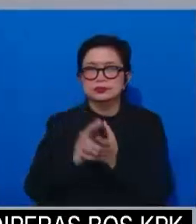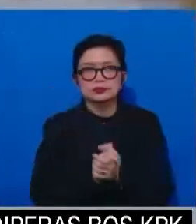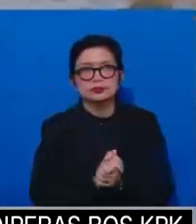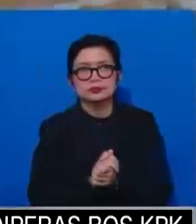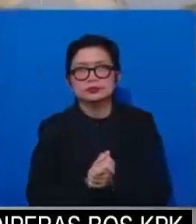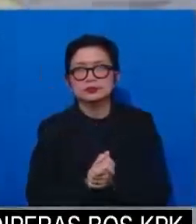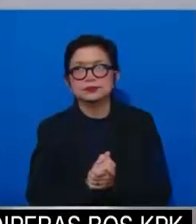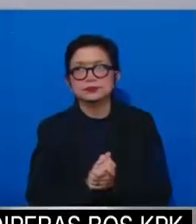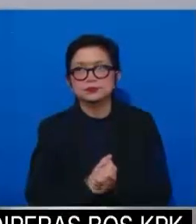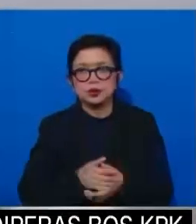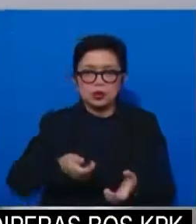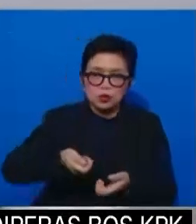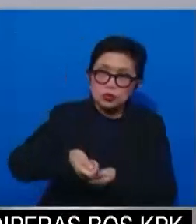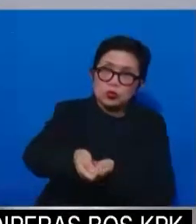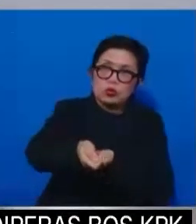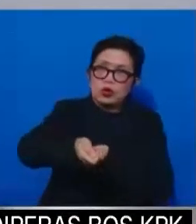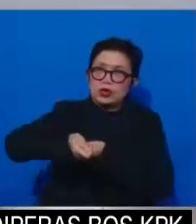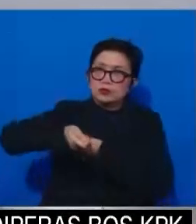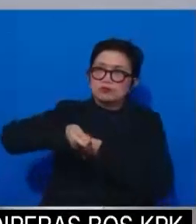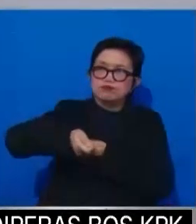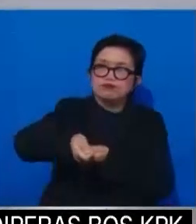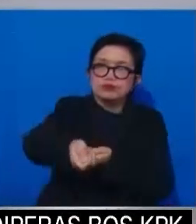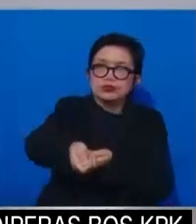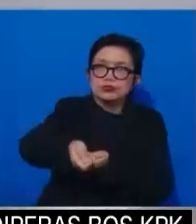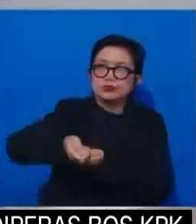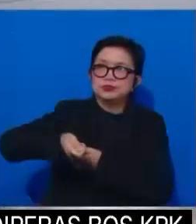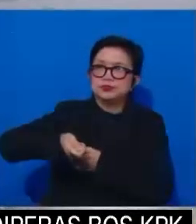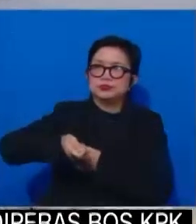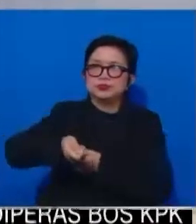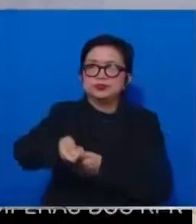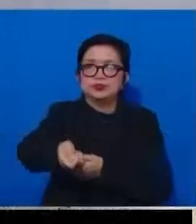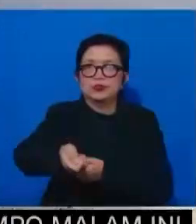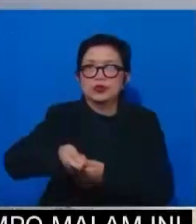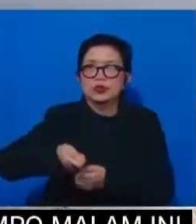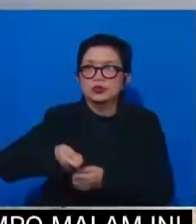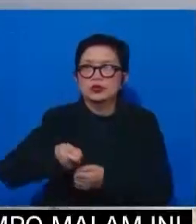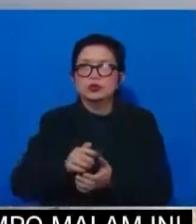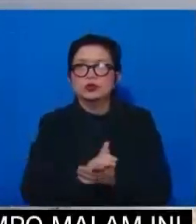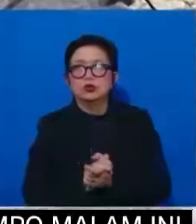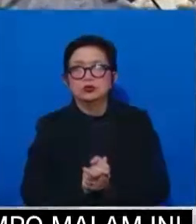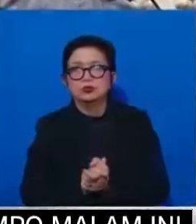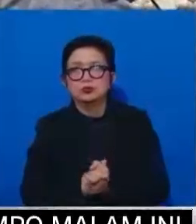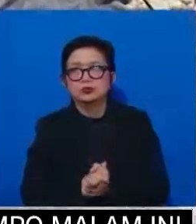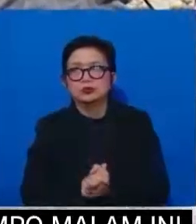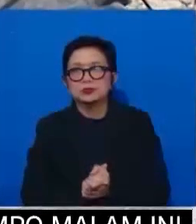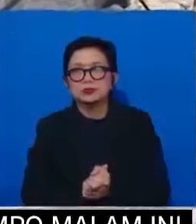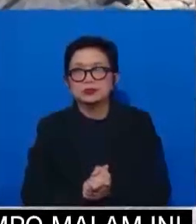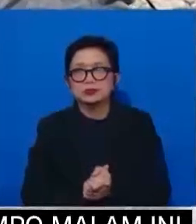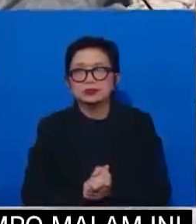dengan cara tradisional. Ini alatnya namanya apa, Pak? Usut.